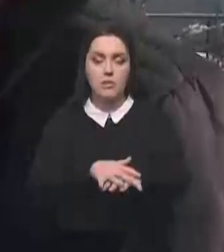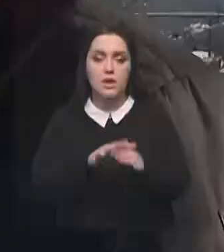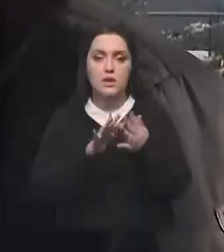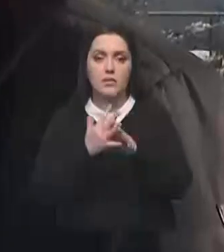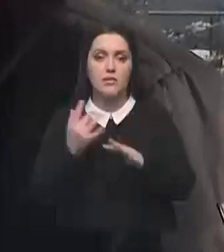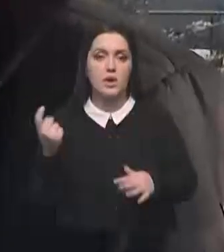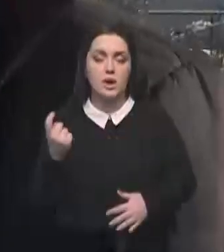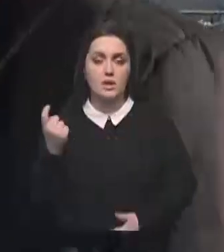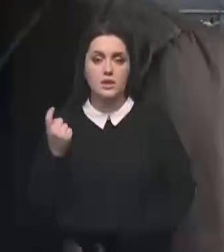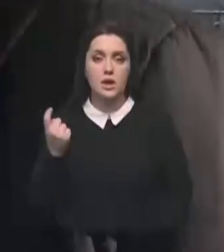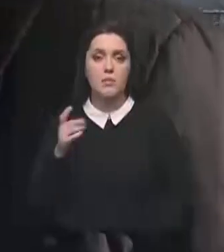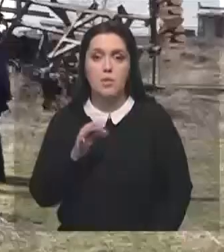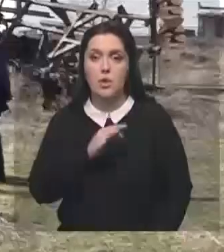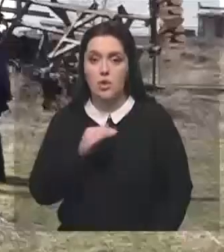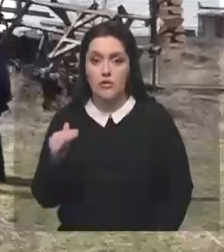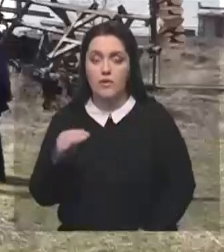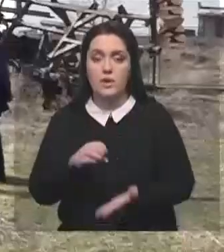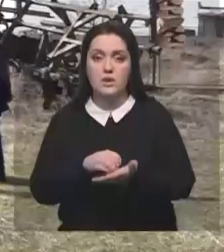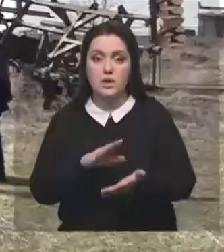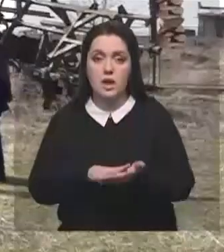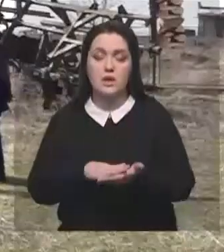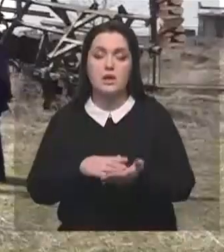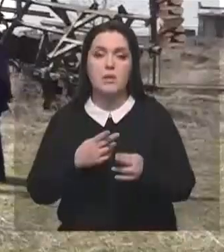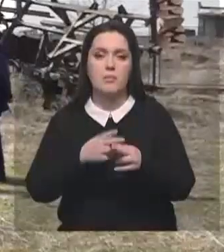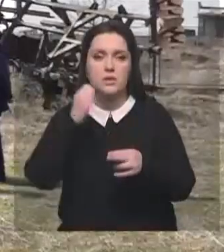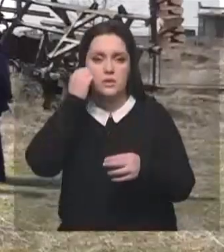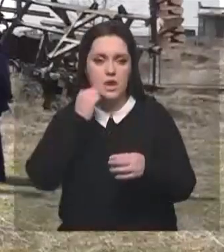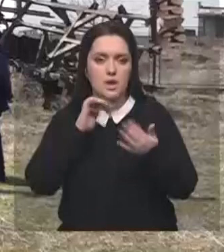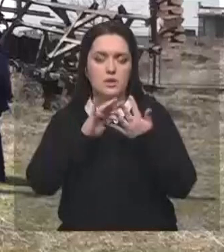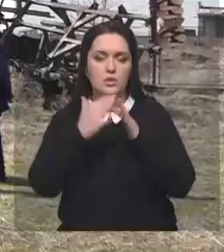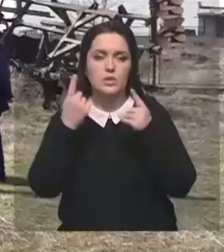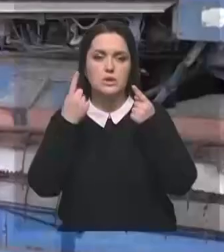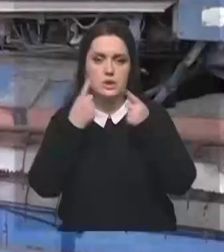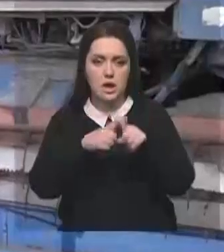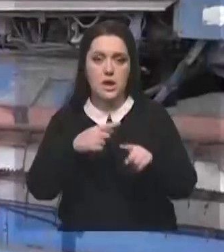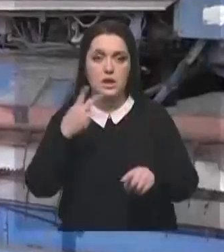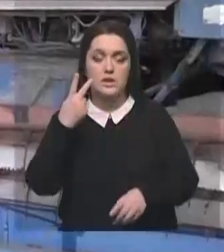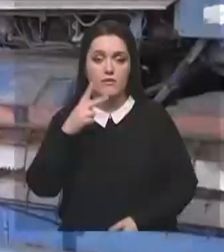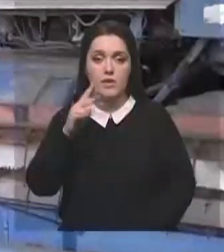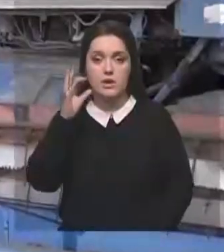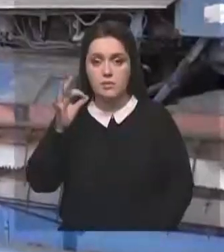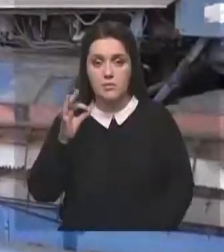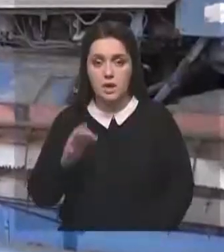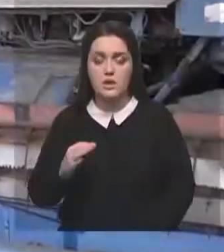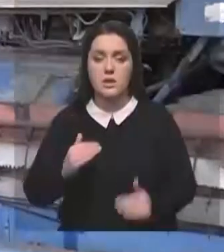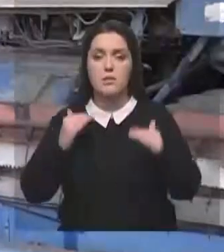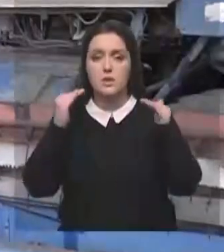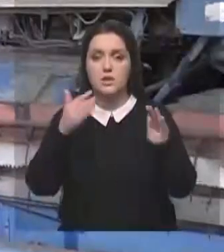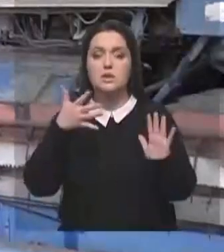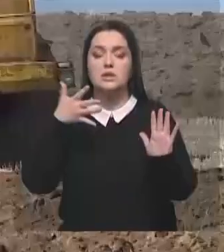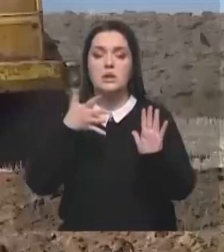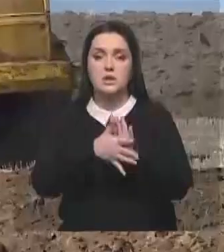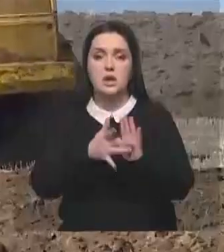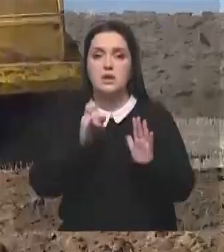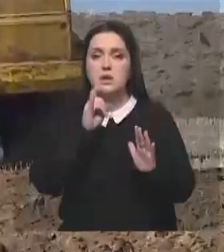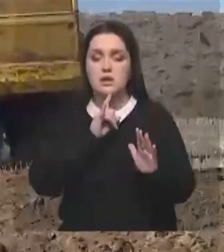сельского хозяйства. По официальным данным, использование устаревшей сельхозтехники на 20% повышает затраты на топливо и